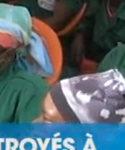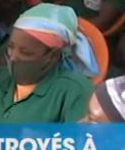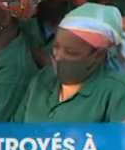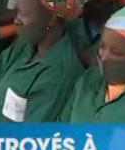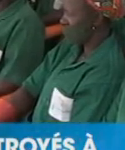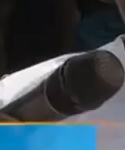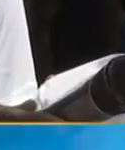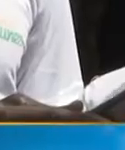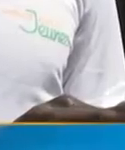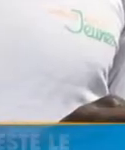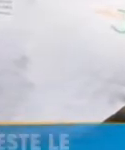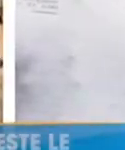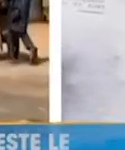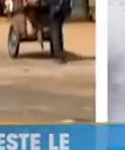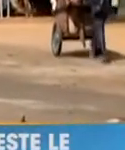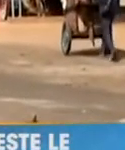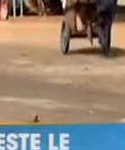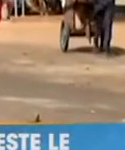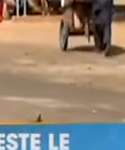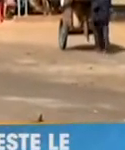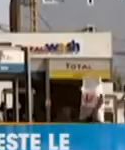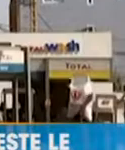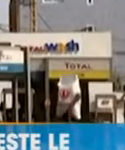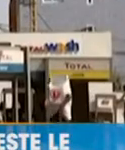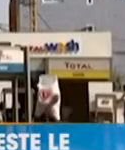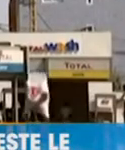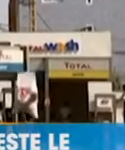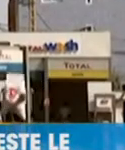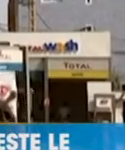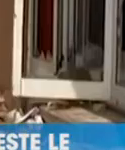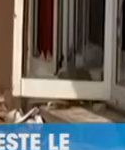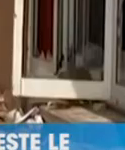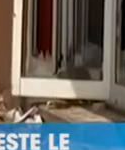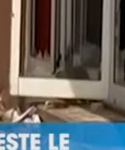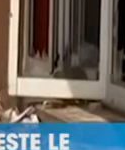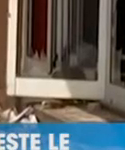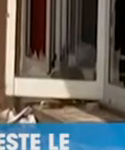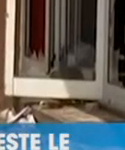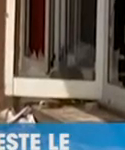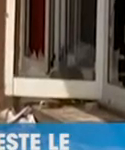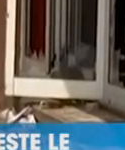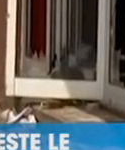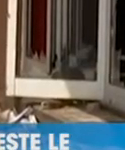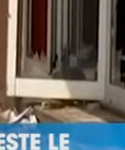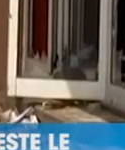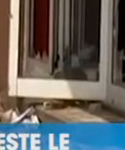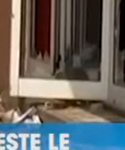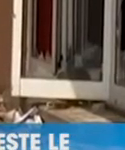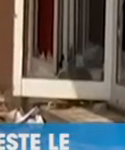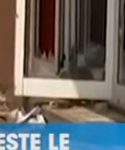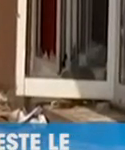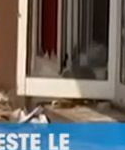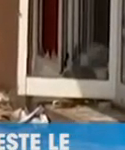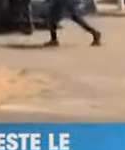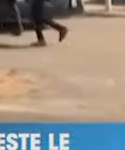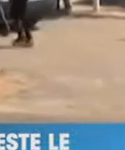lors d'une cérémonie à Boundiali, dans la région nord du pays. Enfin, la présidentielle au Niger, l'opposant Mahamane